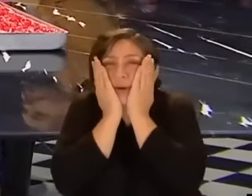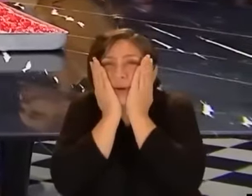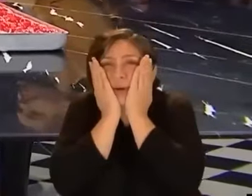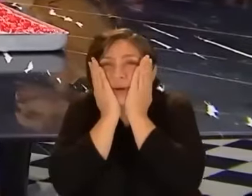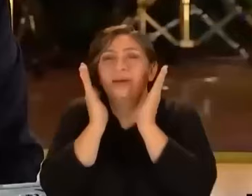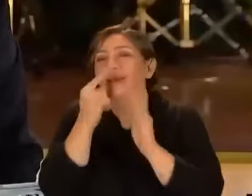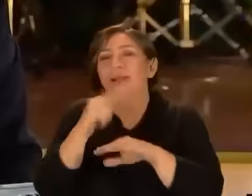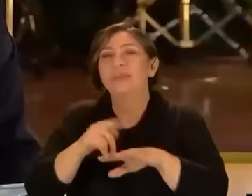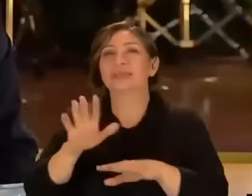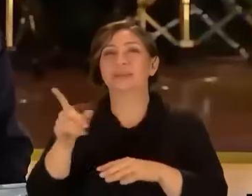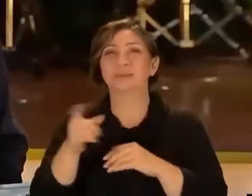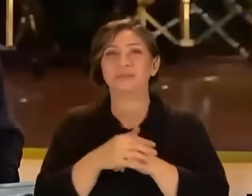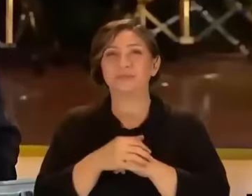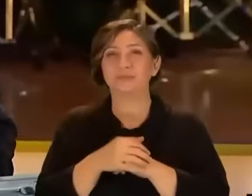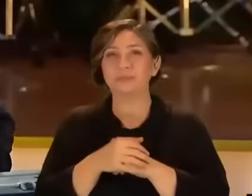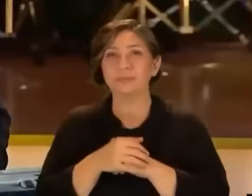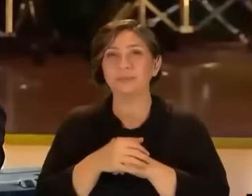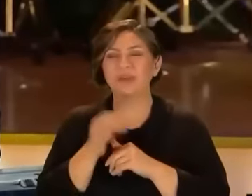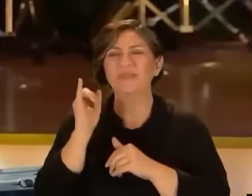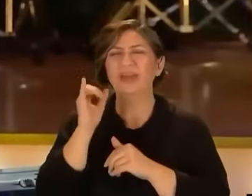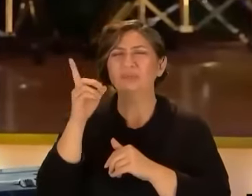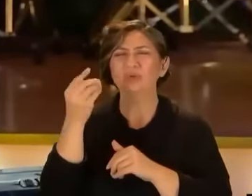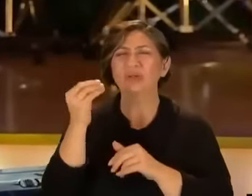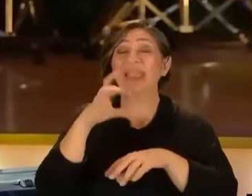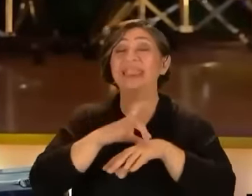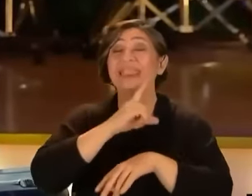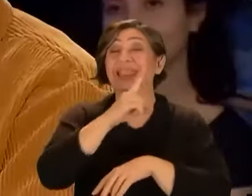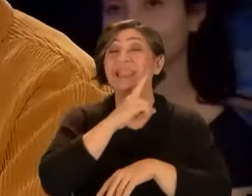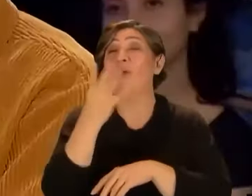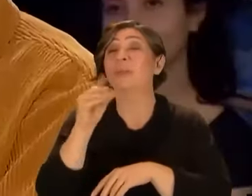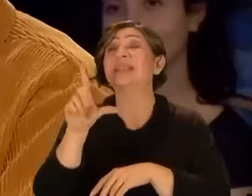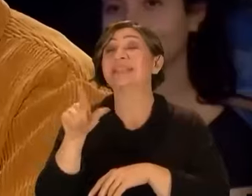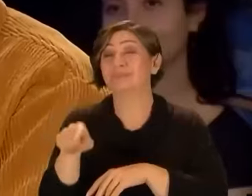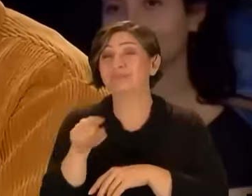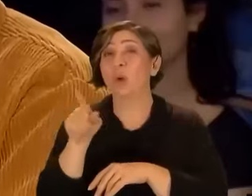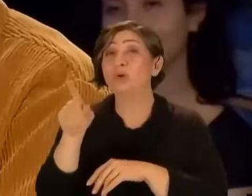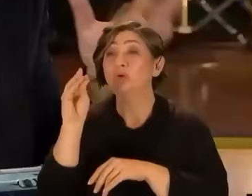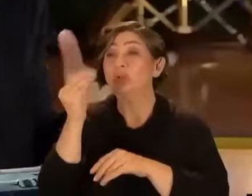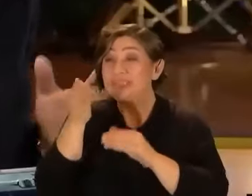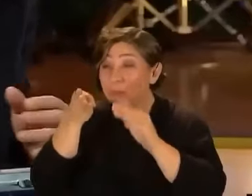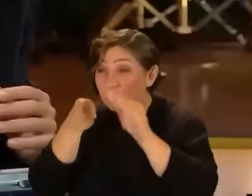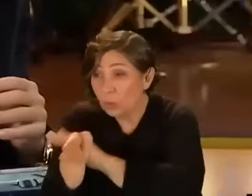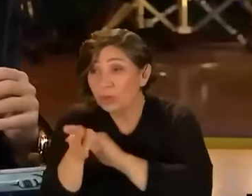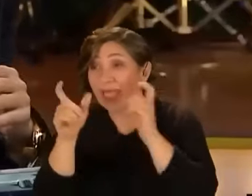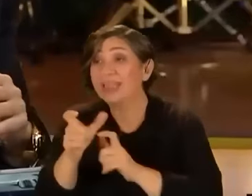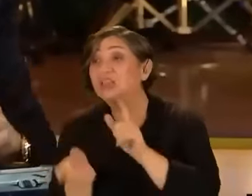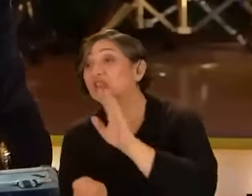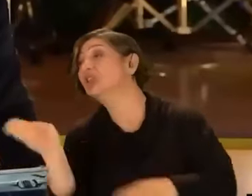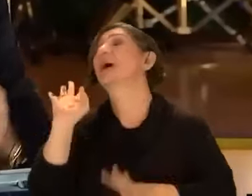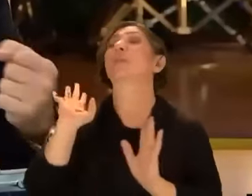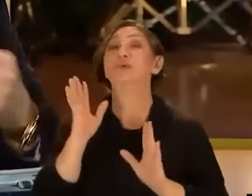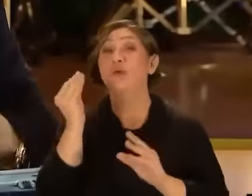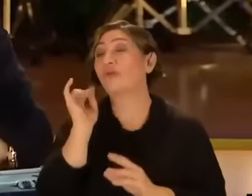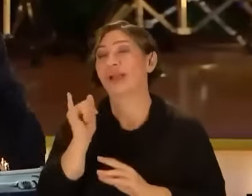biliyor musun? Hakikaten yani fena o çocuk. Tedaviye ihtiyacı var. Ve o çocuğun soktuğu yerden çıkamıyoruz. Çok